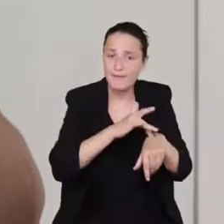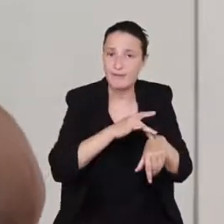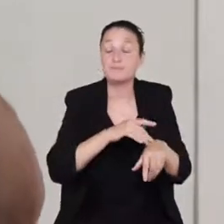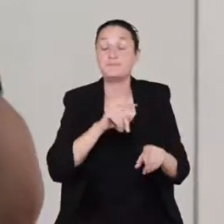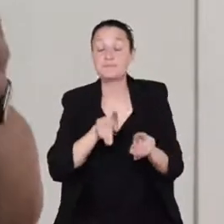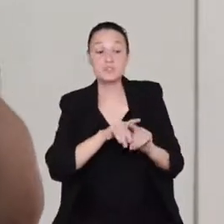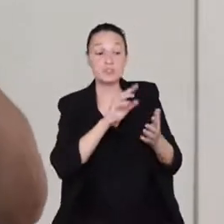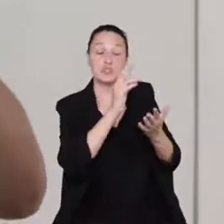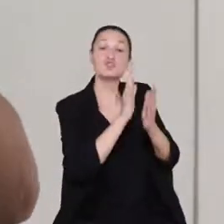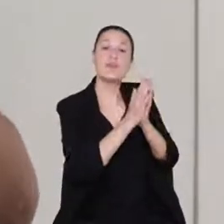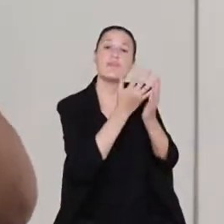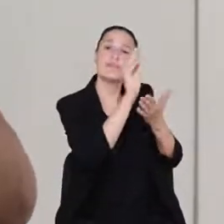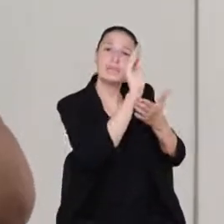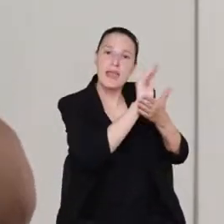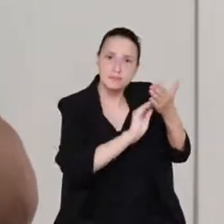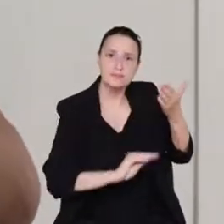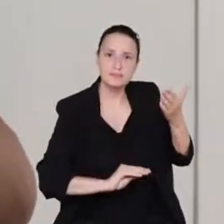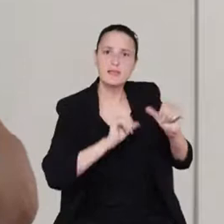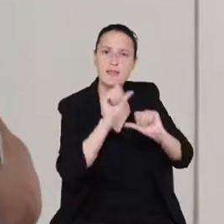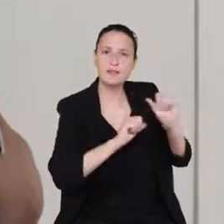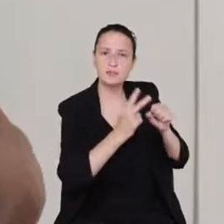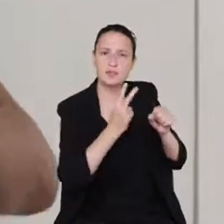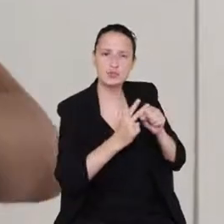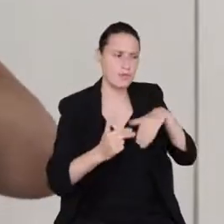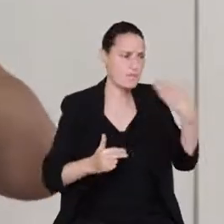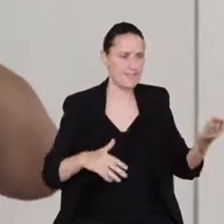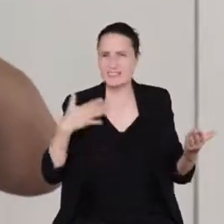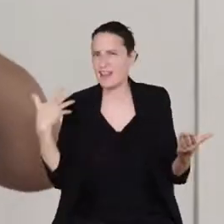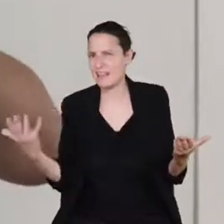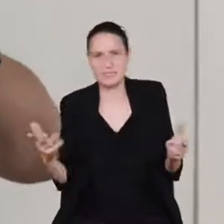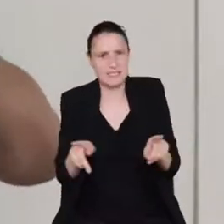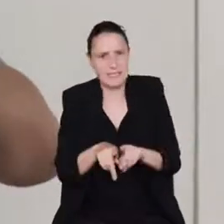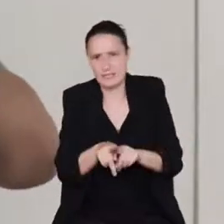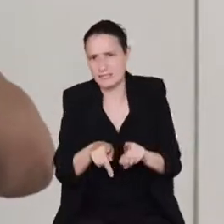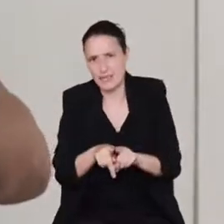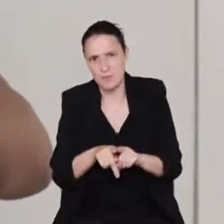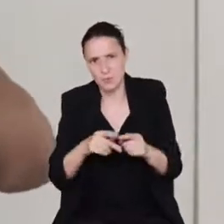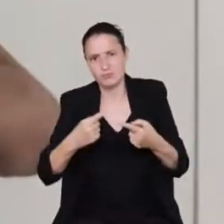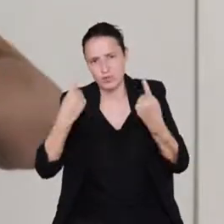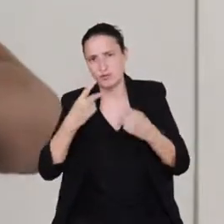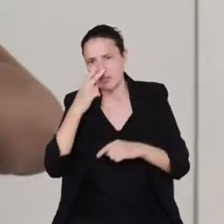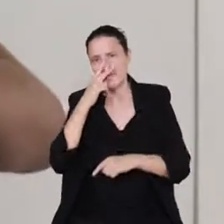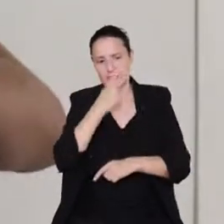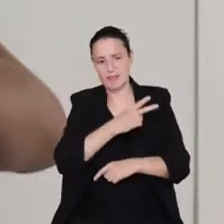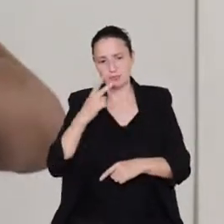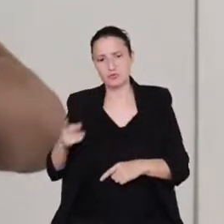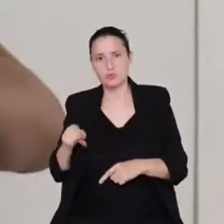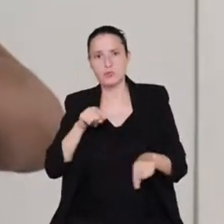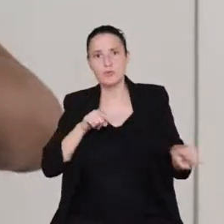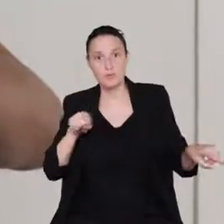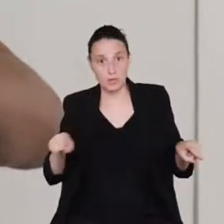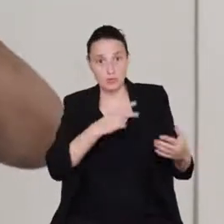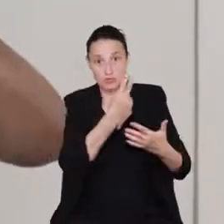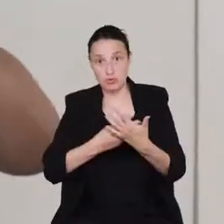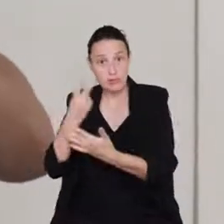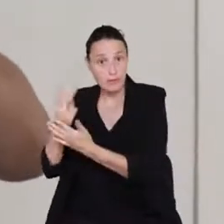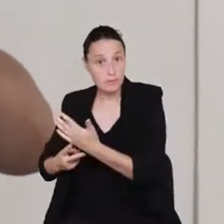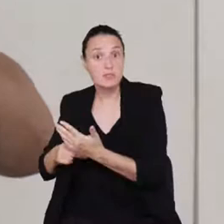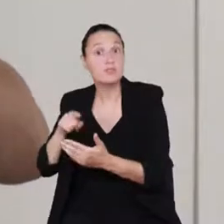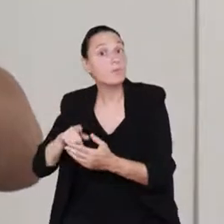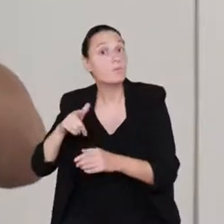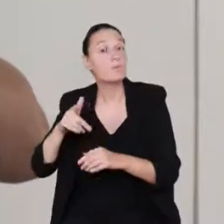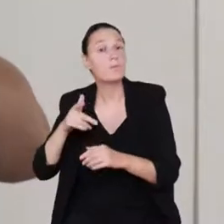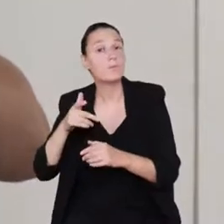latach 30. i po stronie lewicowej i prawicowej, no to tam jest takie przekonanie właśnie, że tam na przykład